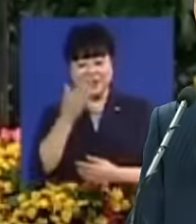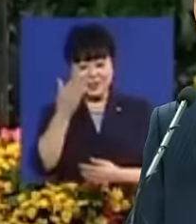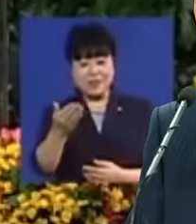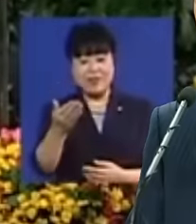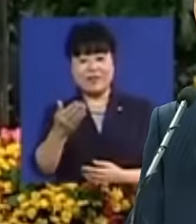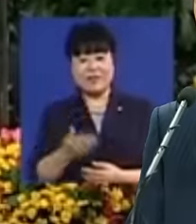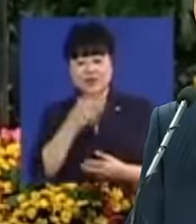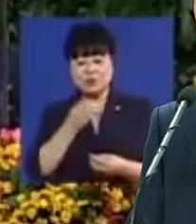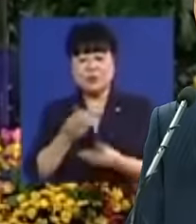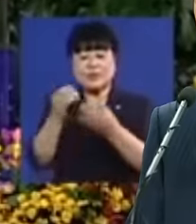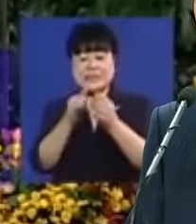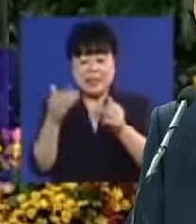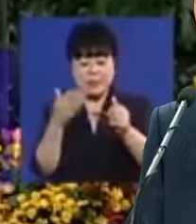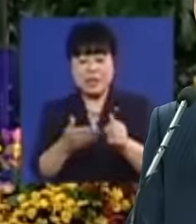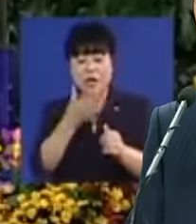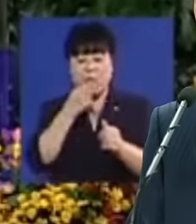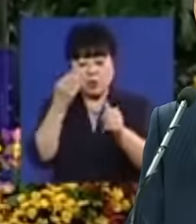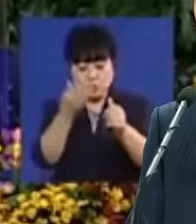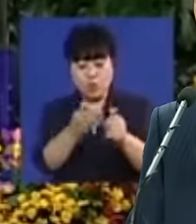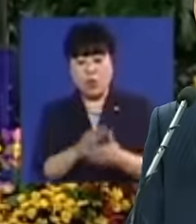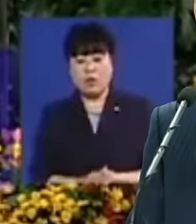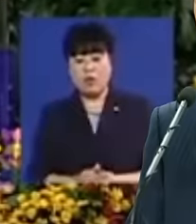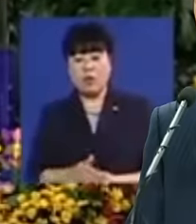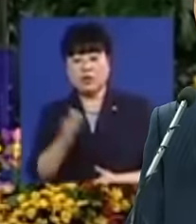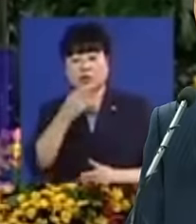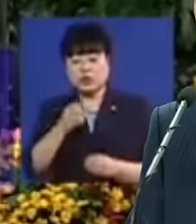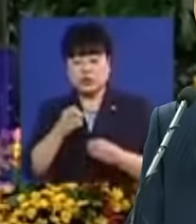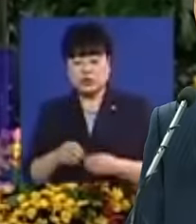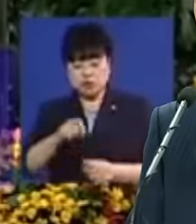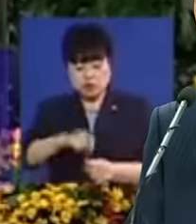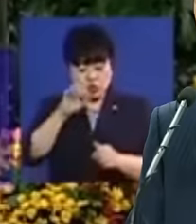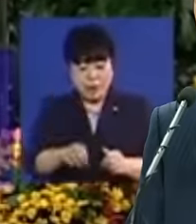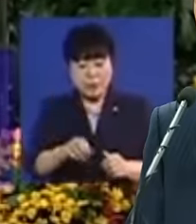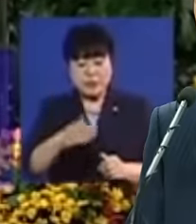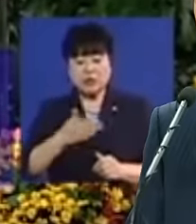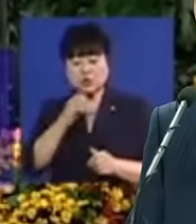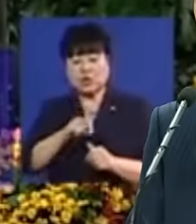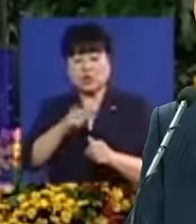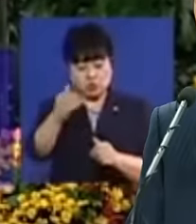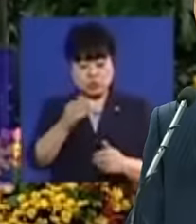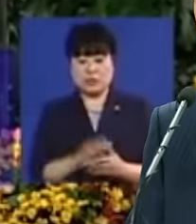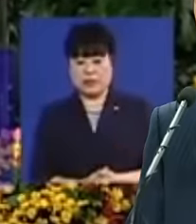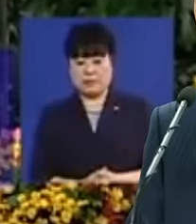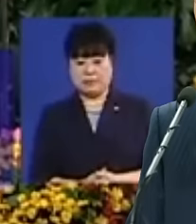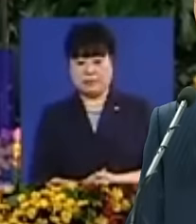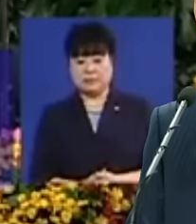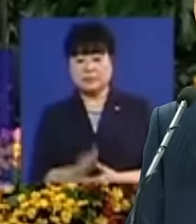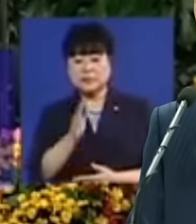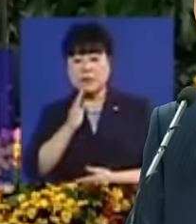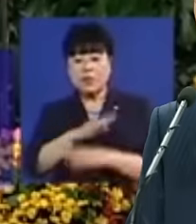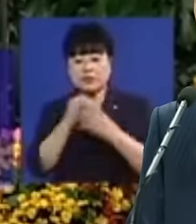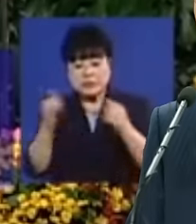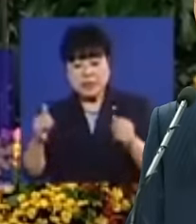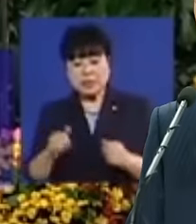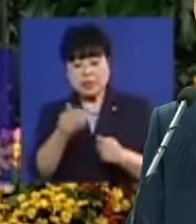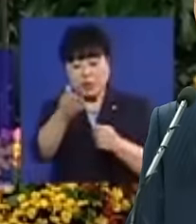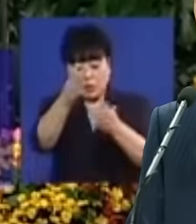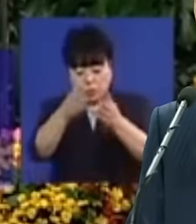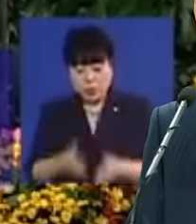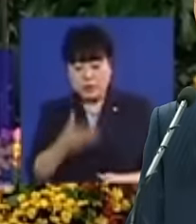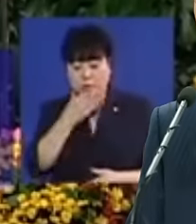너를 축복하는 자에게는 내가 복을 내리고 너를 저주하는 자에게는 내가 저주하리니 땅의 모든 족속이 너로 말미암아 복을 얻을